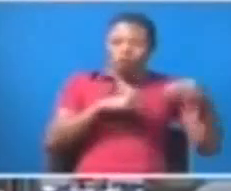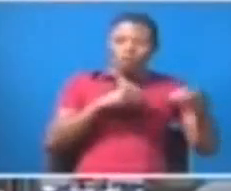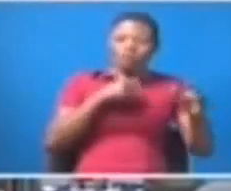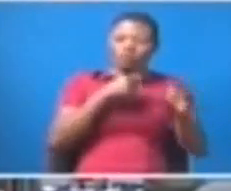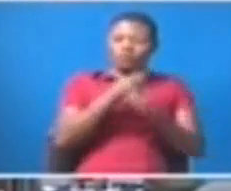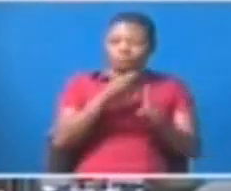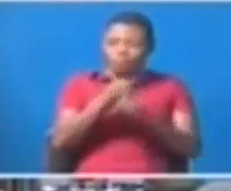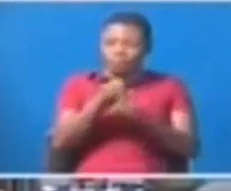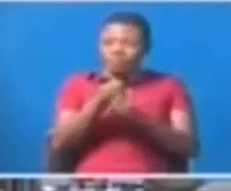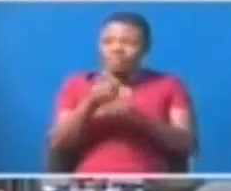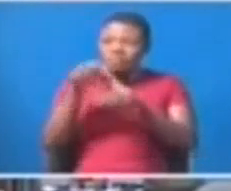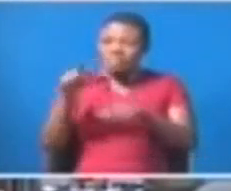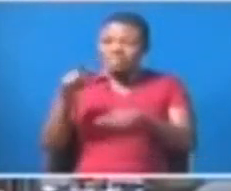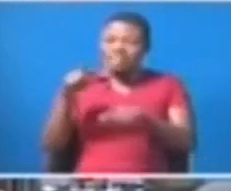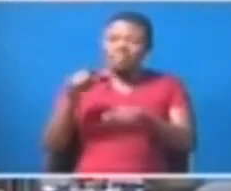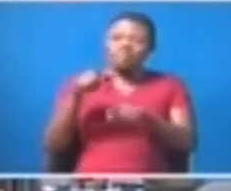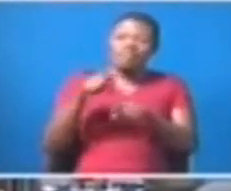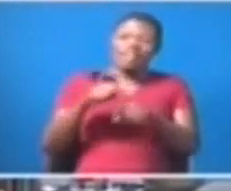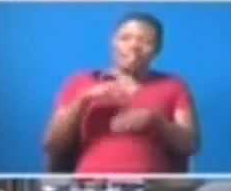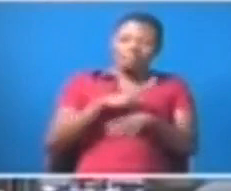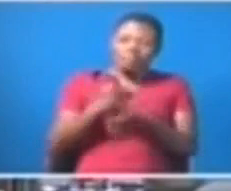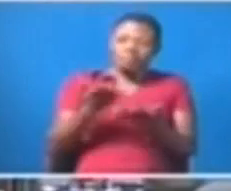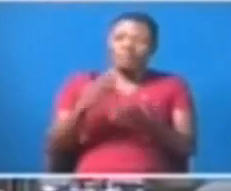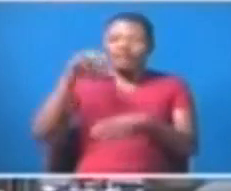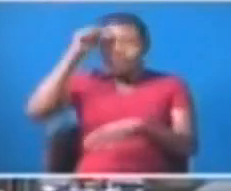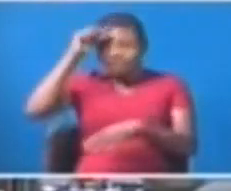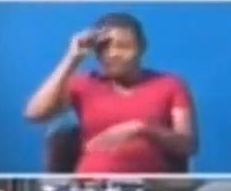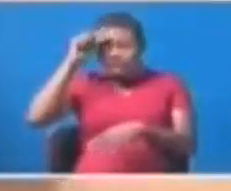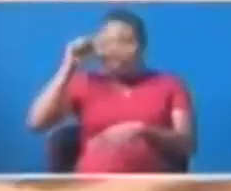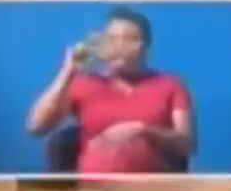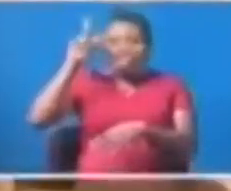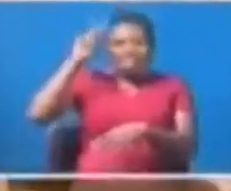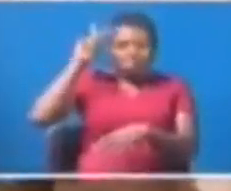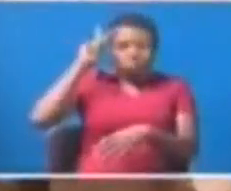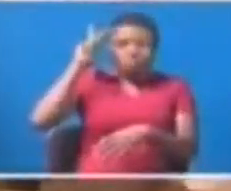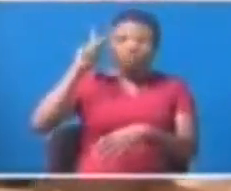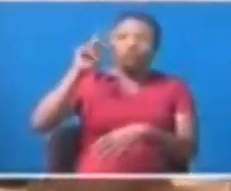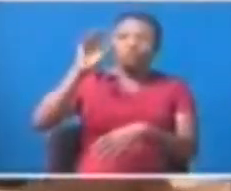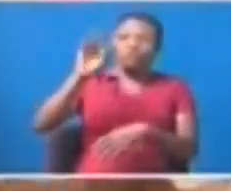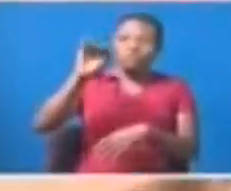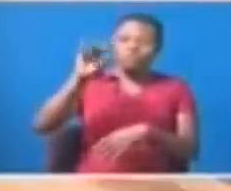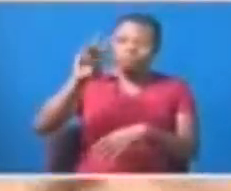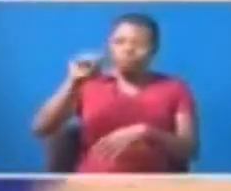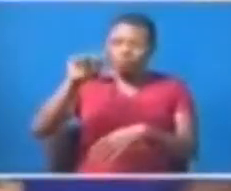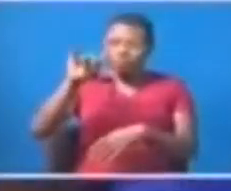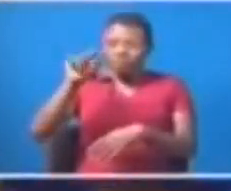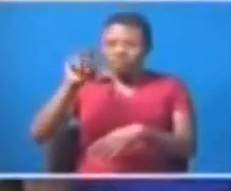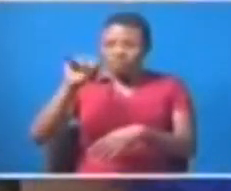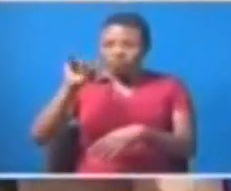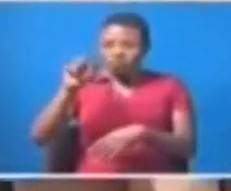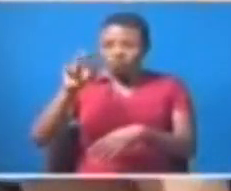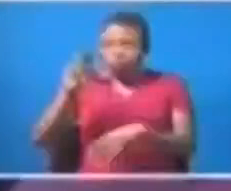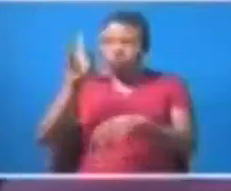baada ya kumtetea gavana wa Kiambu Ferdinand Waititu kutokana na tuhuma zinazomkabili za matumizi mabaya ya fedha. Viongozi